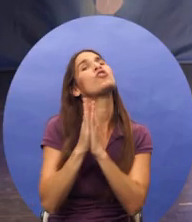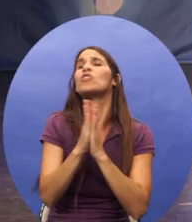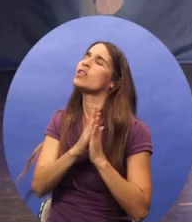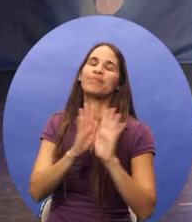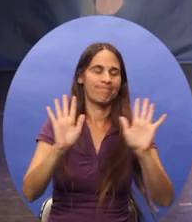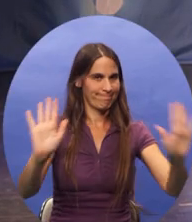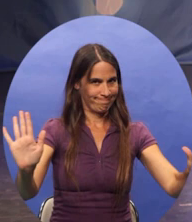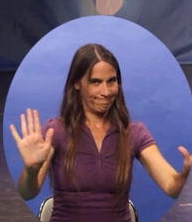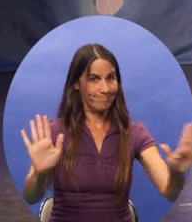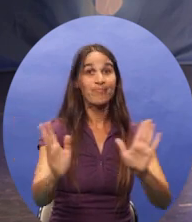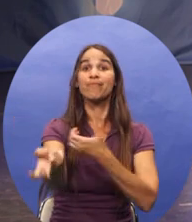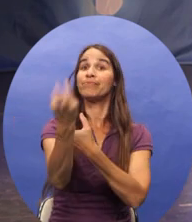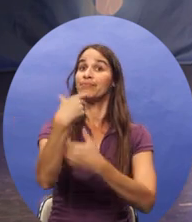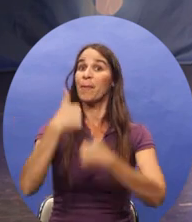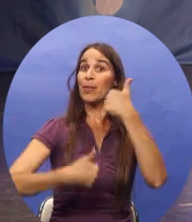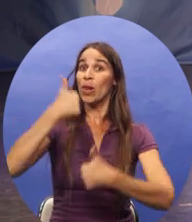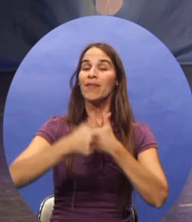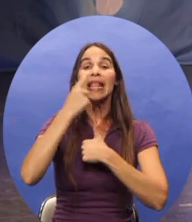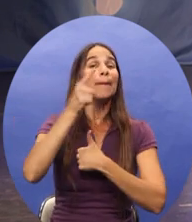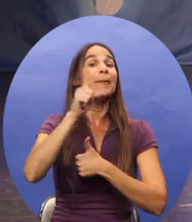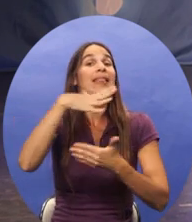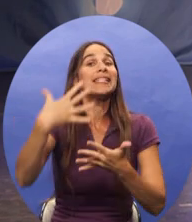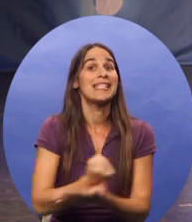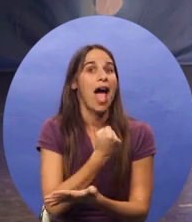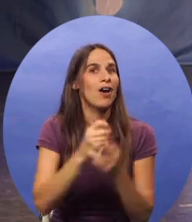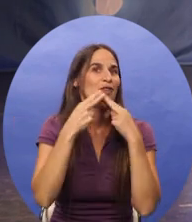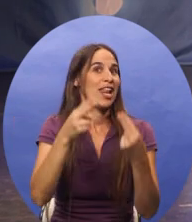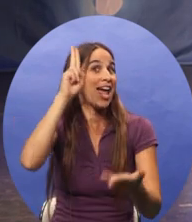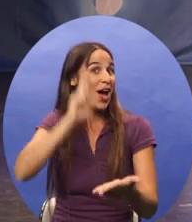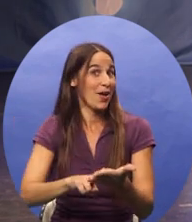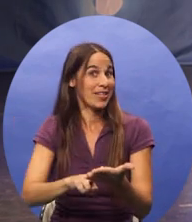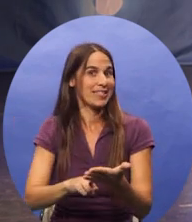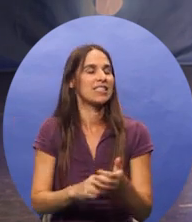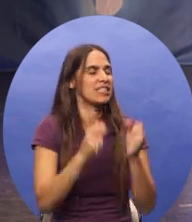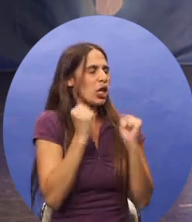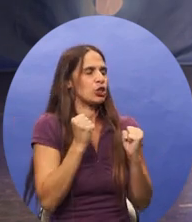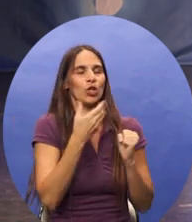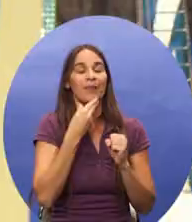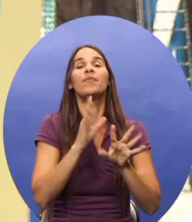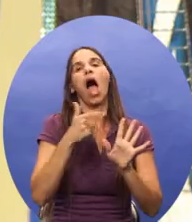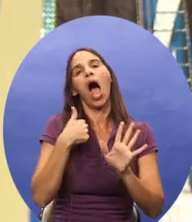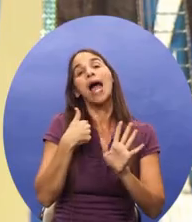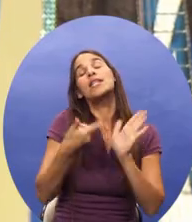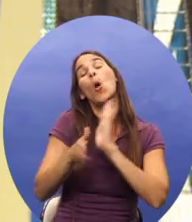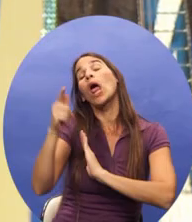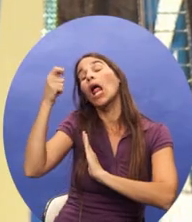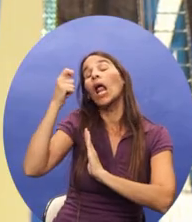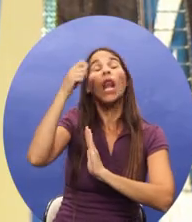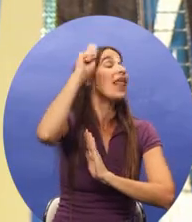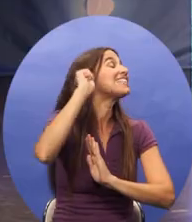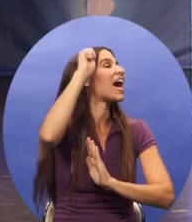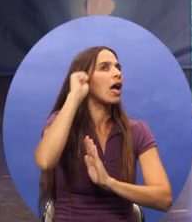נעלה מתמודדים ונראה מי ינצח ויענה נכון. יש שווה, אני הולך להסתרק. אבל אל